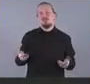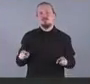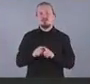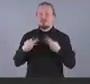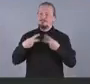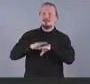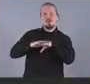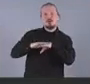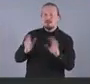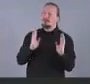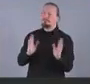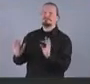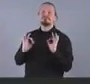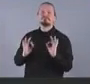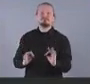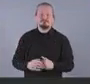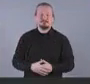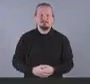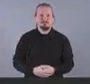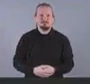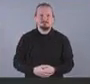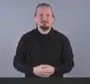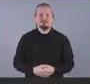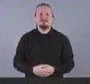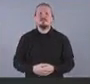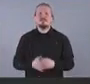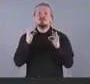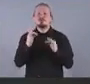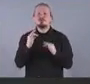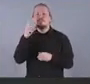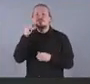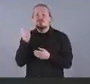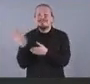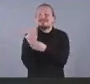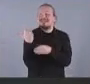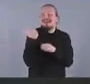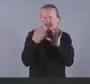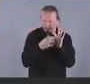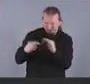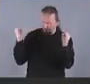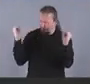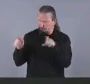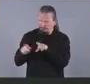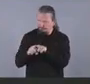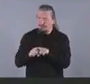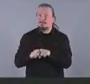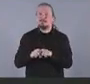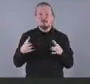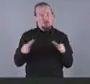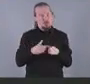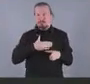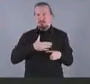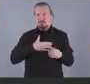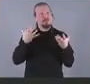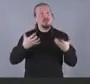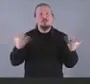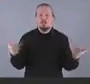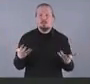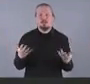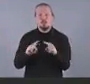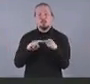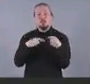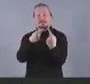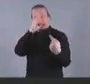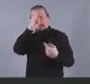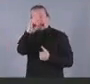vie politique. Pour aller dans le sens de l'intervention précédente, notre groupe espère que ce comité